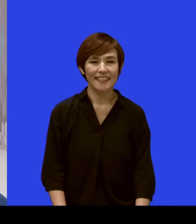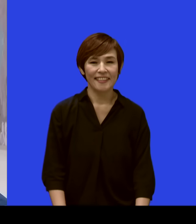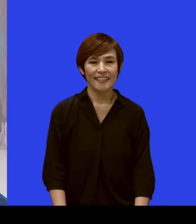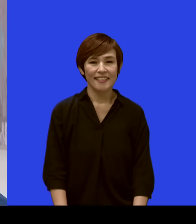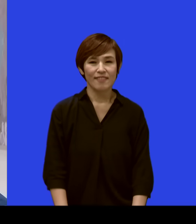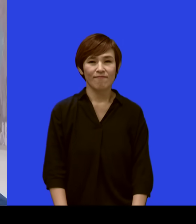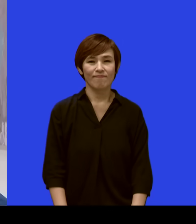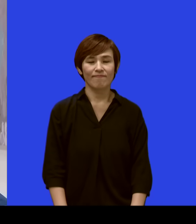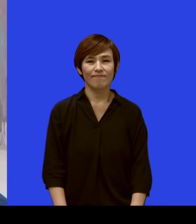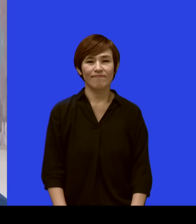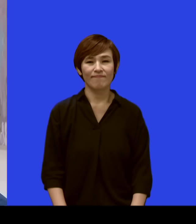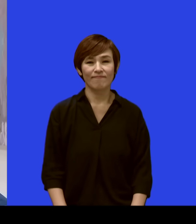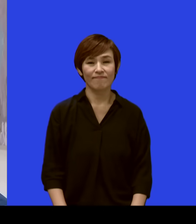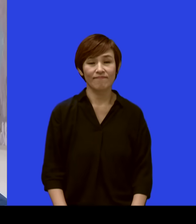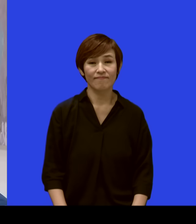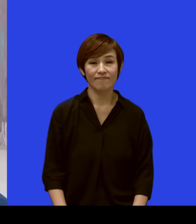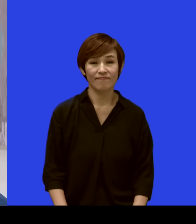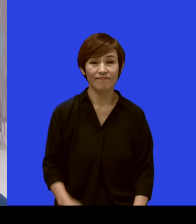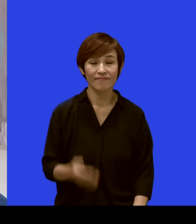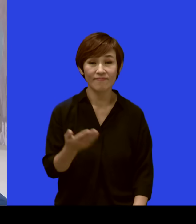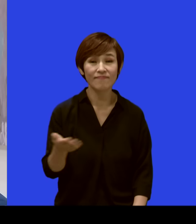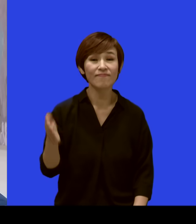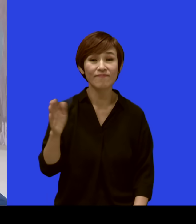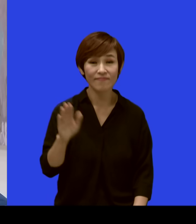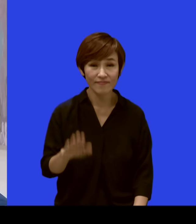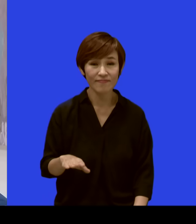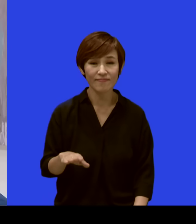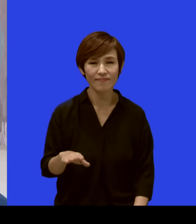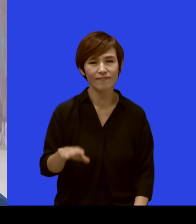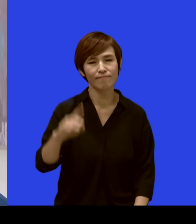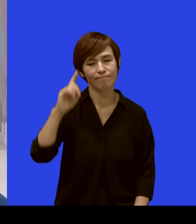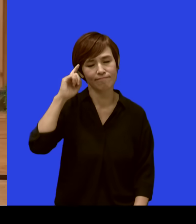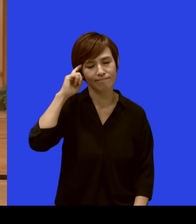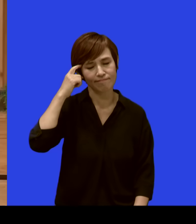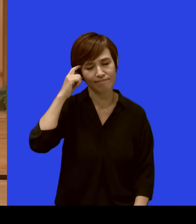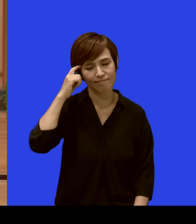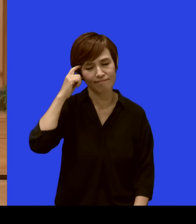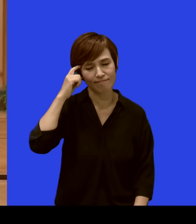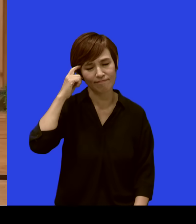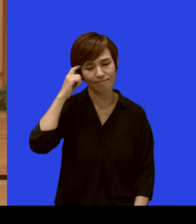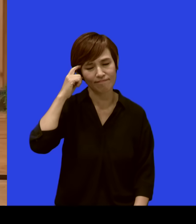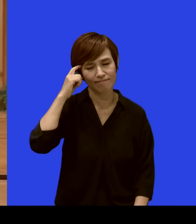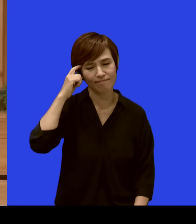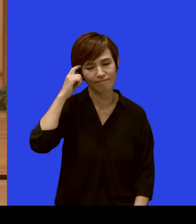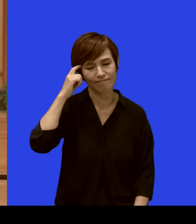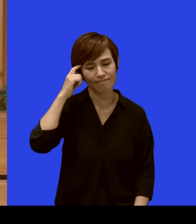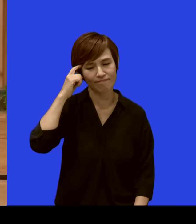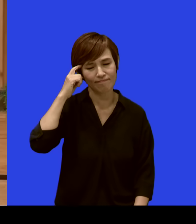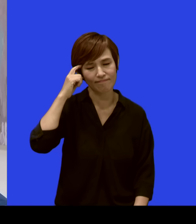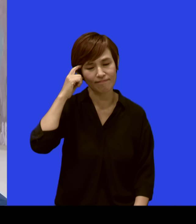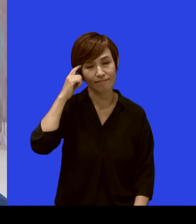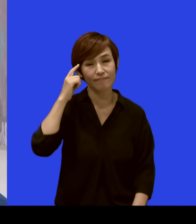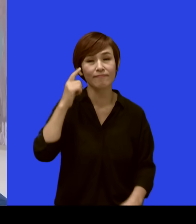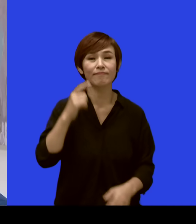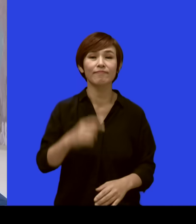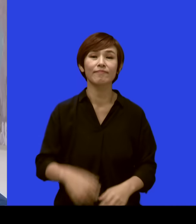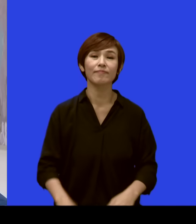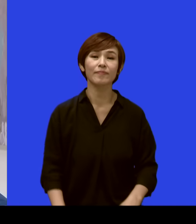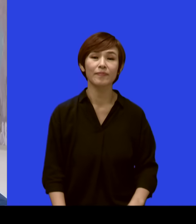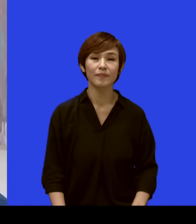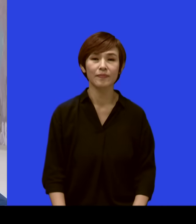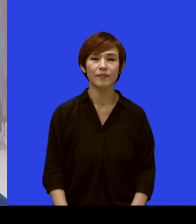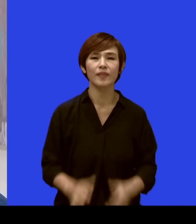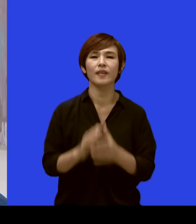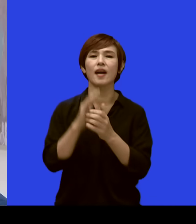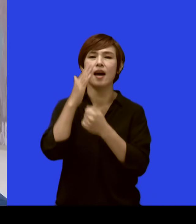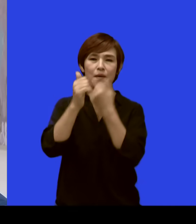되죠. 사실은 어느 날 이제 제가 그런 고민을 안 했을 리가 없잖아요. 갈등을 하는데 제가 이제